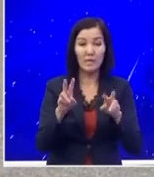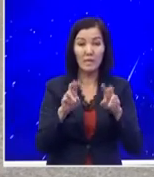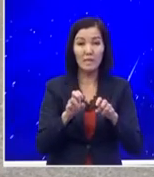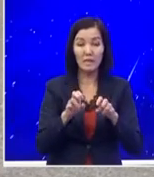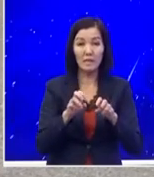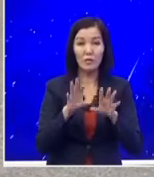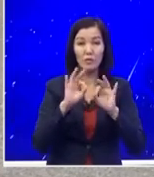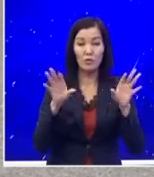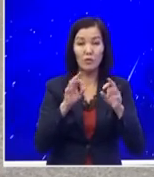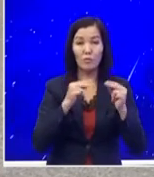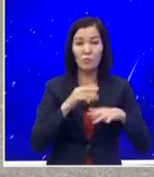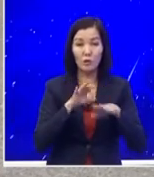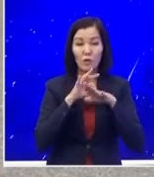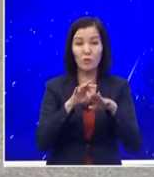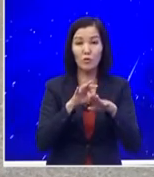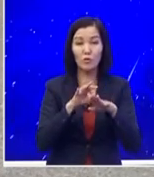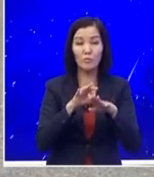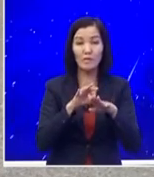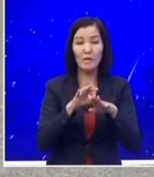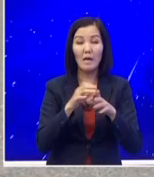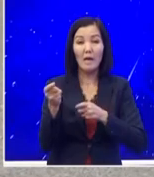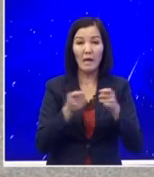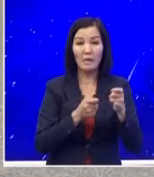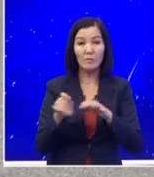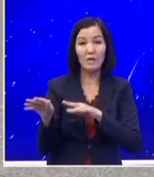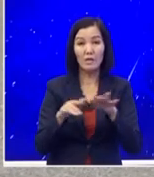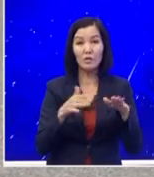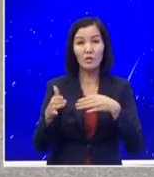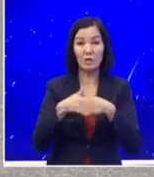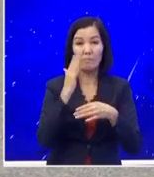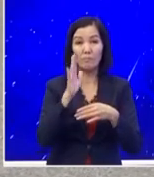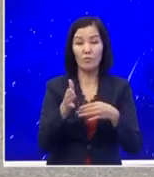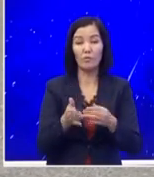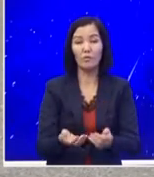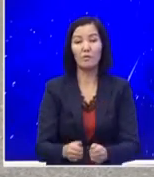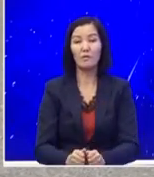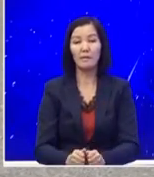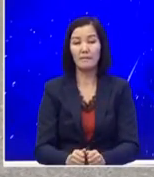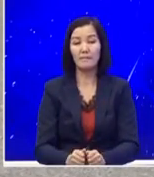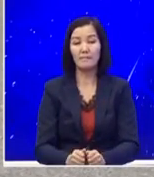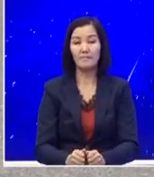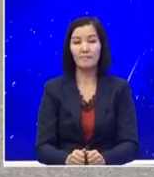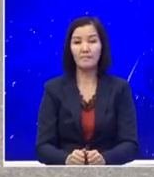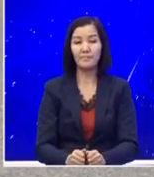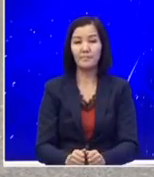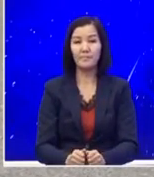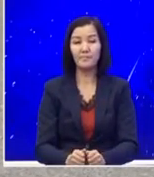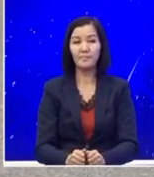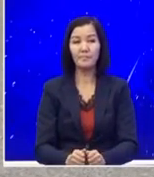қарай түсіндірме жұмыстарын жүргізіп, жаңағы әкімшілік іс-шаралар, әкімшілік құқық бұзушылық бойынша іс-шаралар жүргізетін